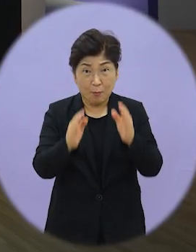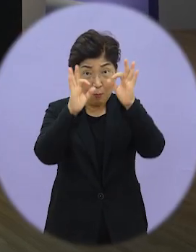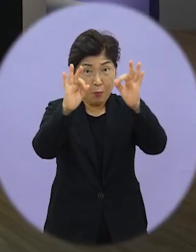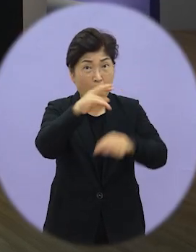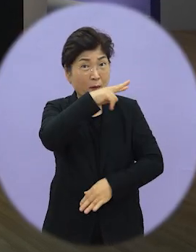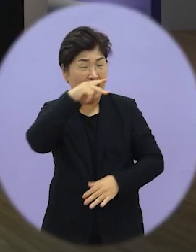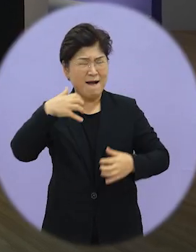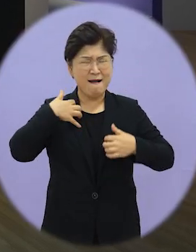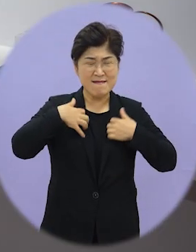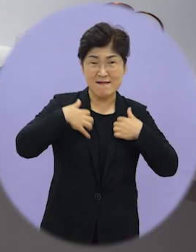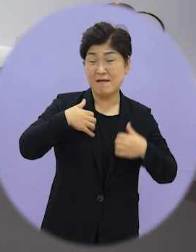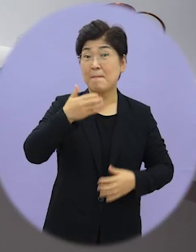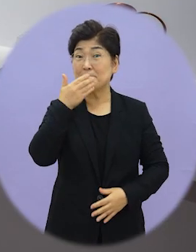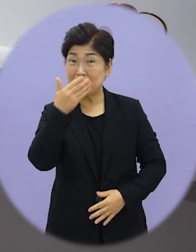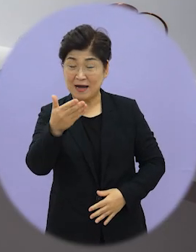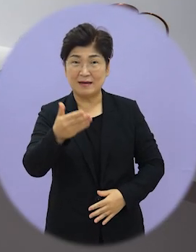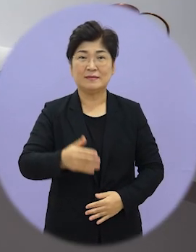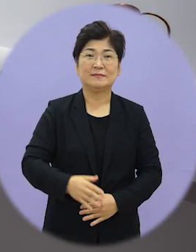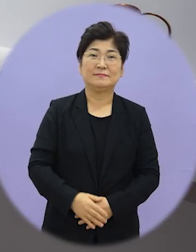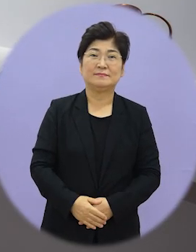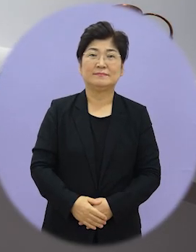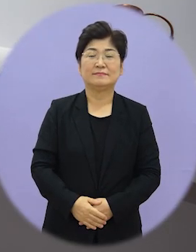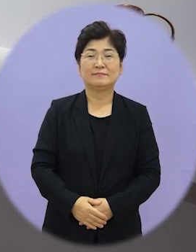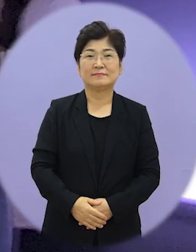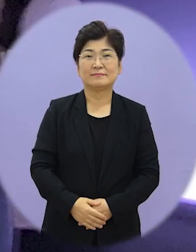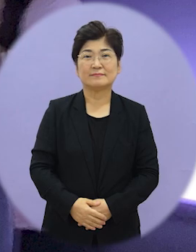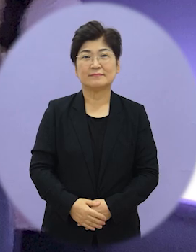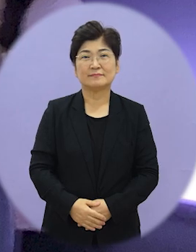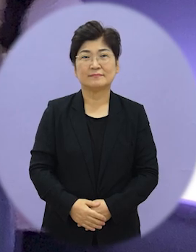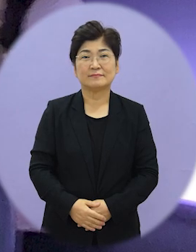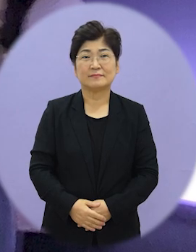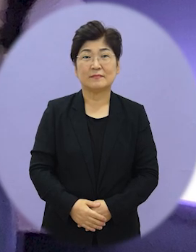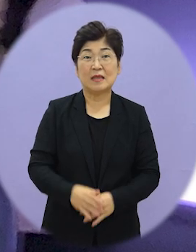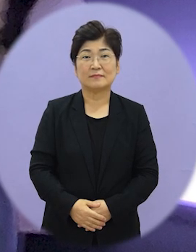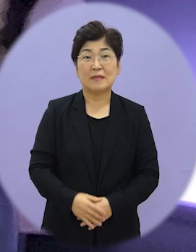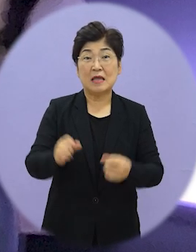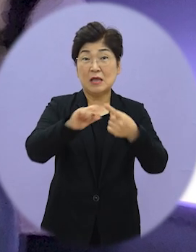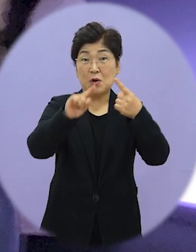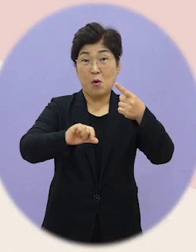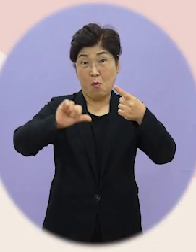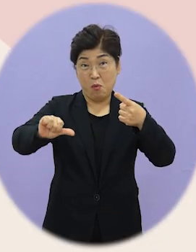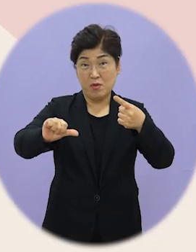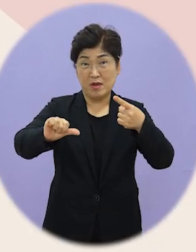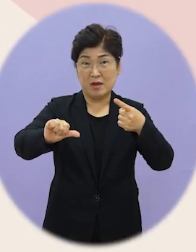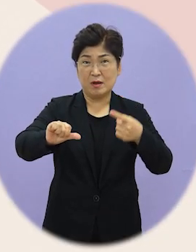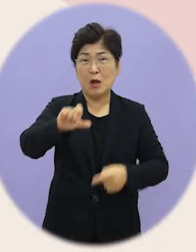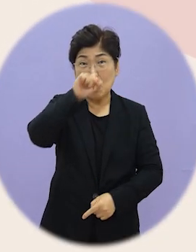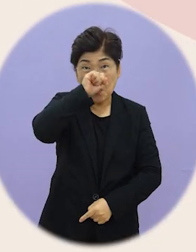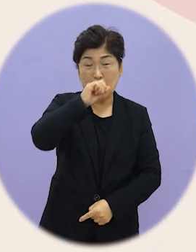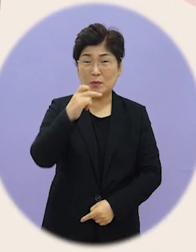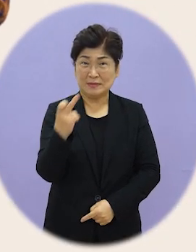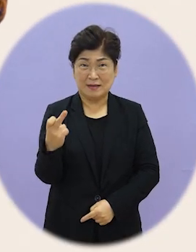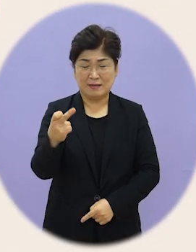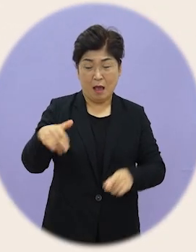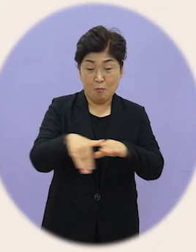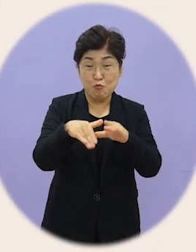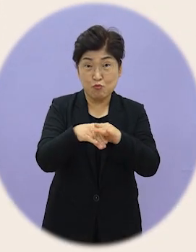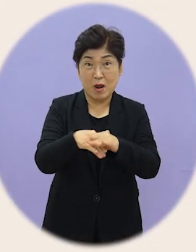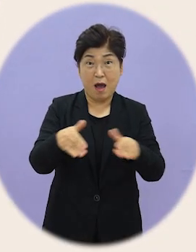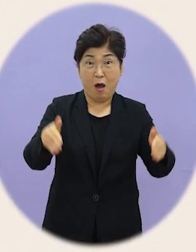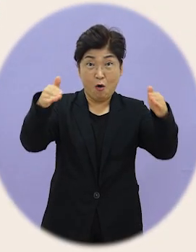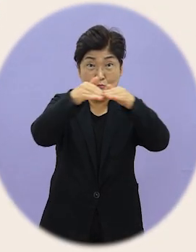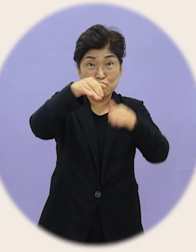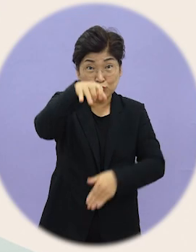향을 감상하실 수 있는 백제 금동대향로 3.0 향을 사르다를, 1월 5일 충남